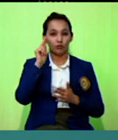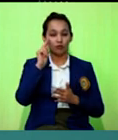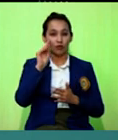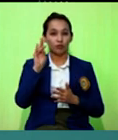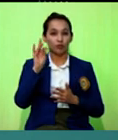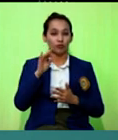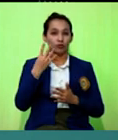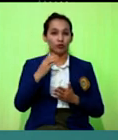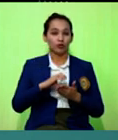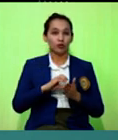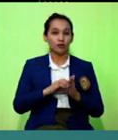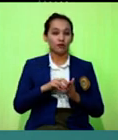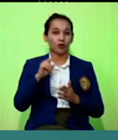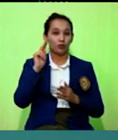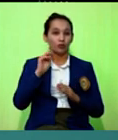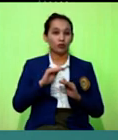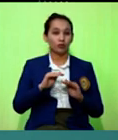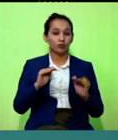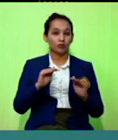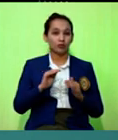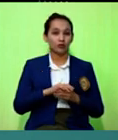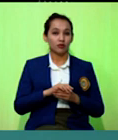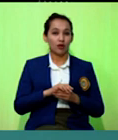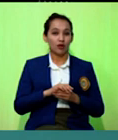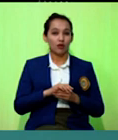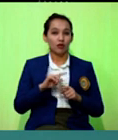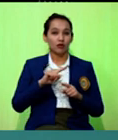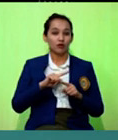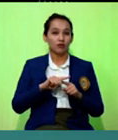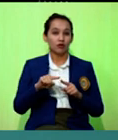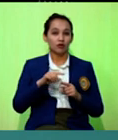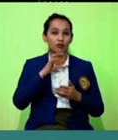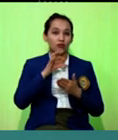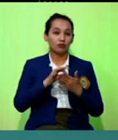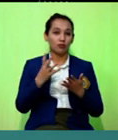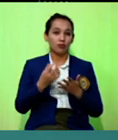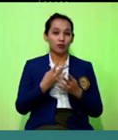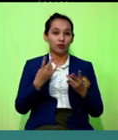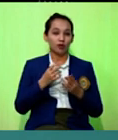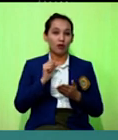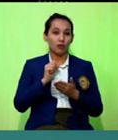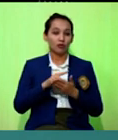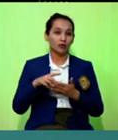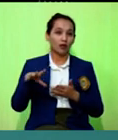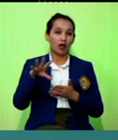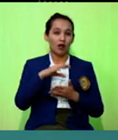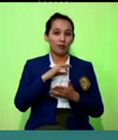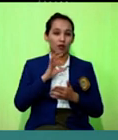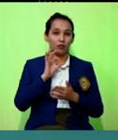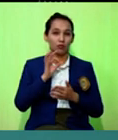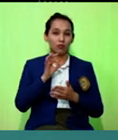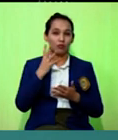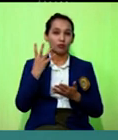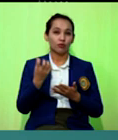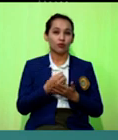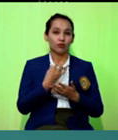o'quvchisi mantiqiy topshiriqlarni ko'zini chirt yumib yecha olishi kerak. Chunki mantiqiy topshiriqlar miyadagi